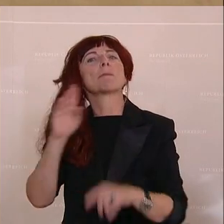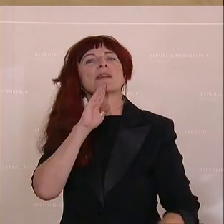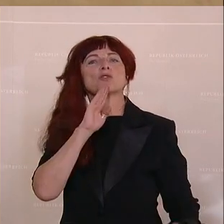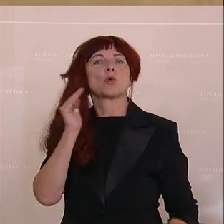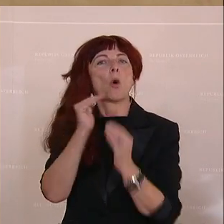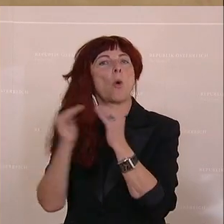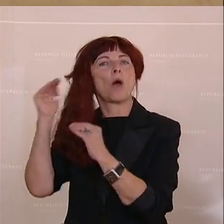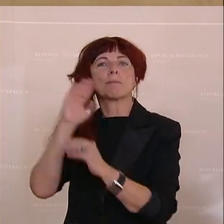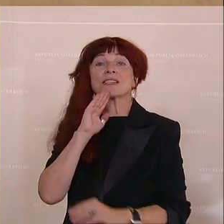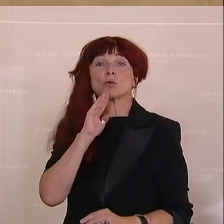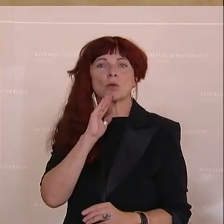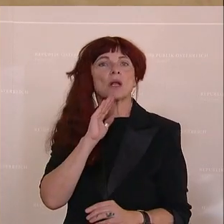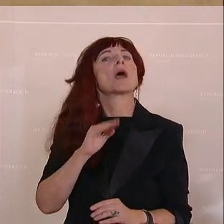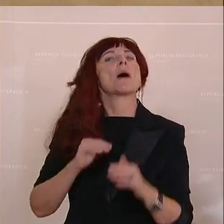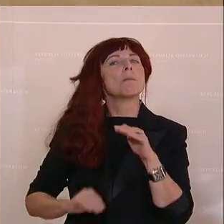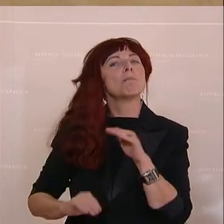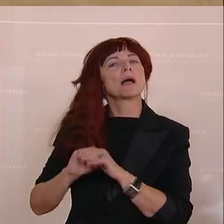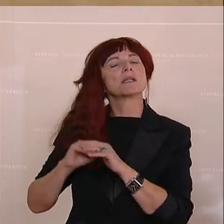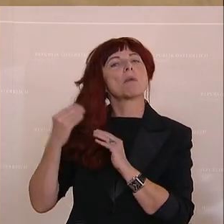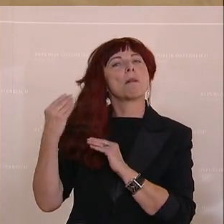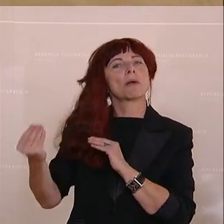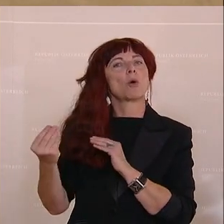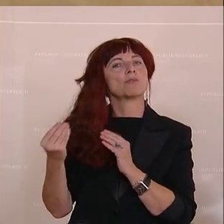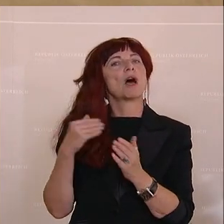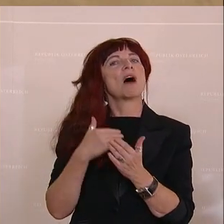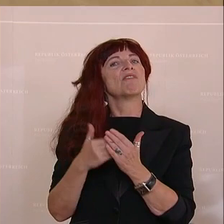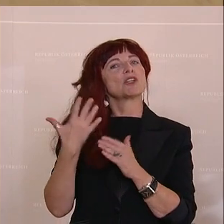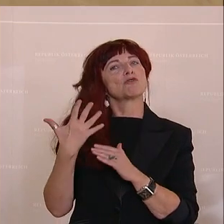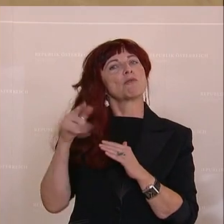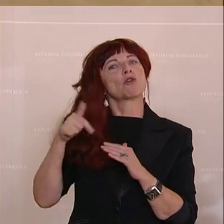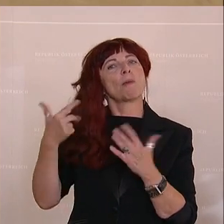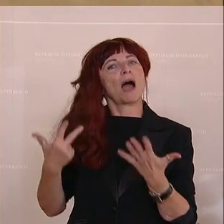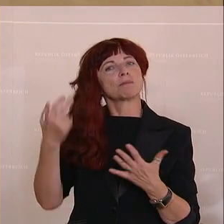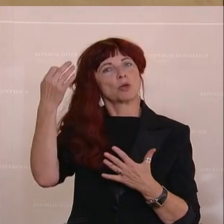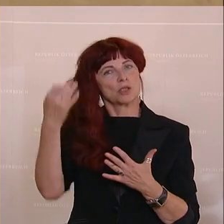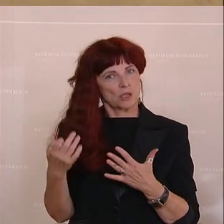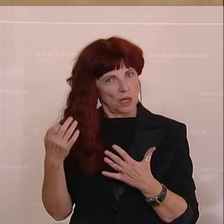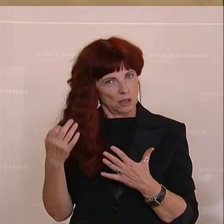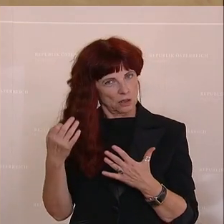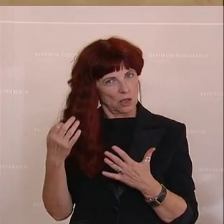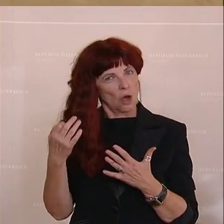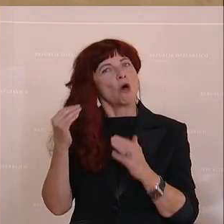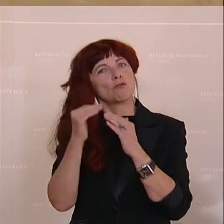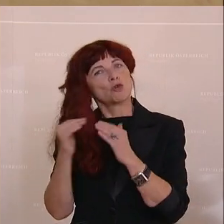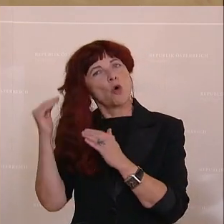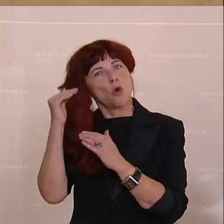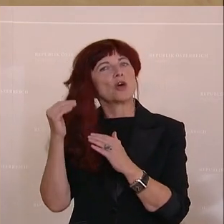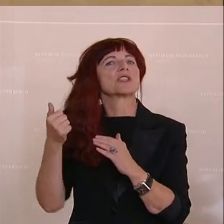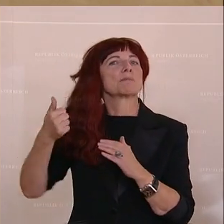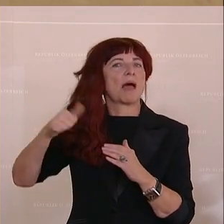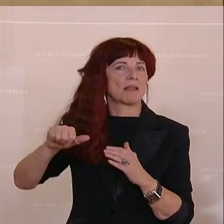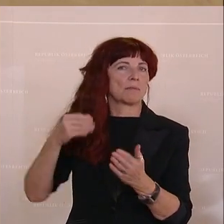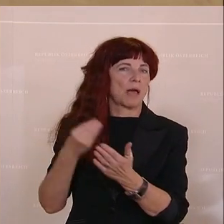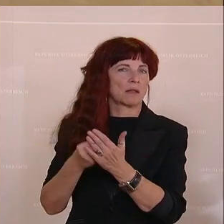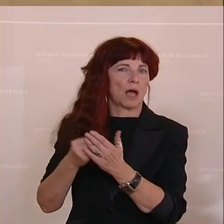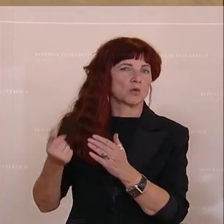Pensionen maximal das bekommen, was eben die 5,8% bis zur Höchstbeitragsgrundlage ausgezahlt wird. Meine sehr geehrten Damen